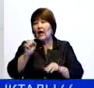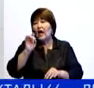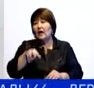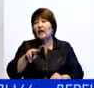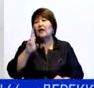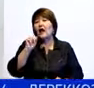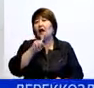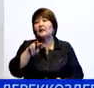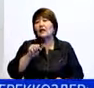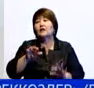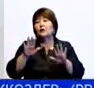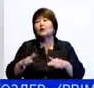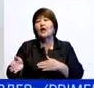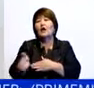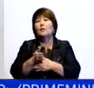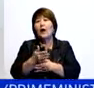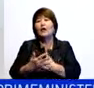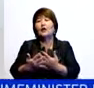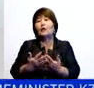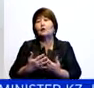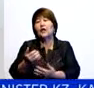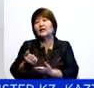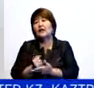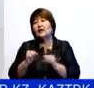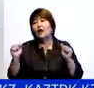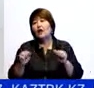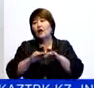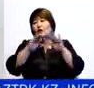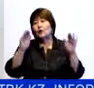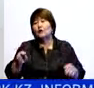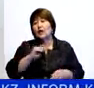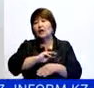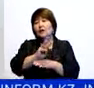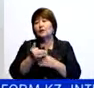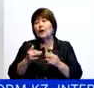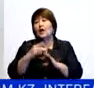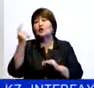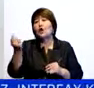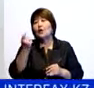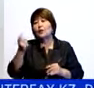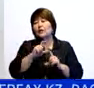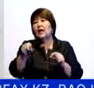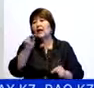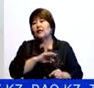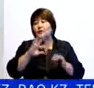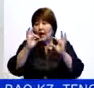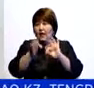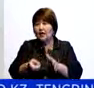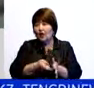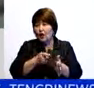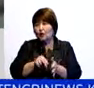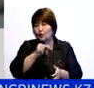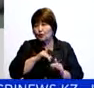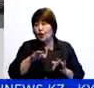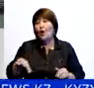Қазалы аудандарында орналасқан бал өнімдерін сақтауға арналған тоңазытқыштар қызметін көрсететін шаруашылық субъектілерінің қызметіне талдау жұмыстары